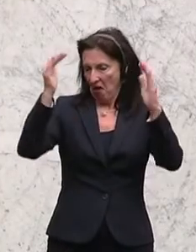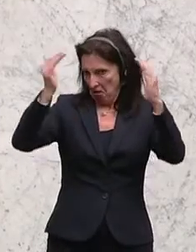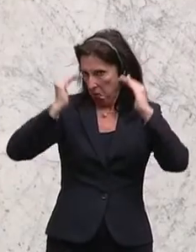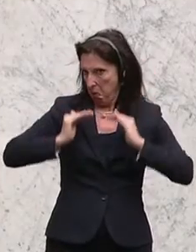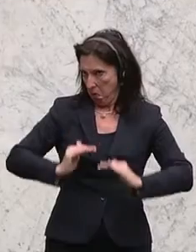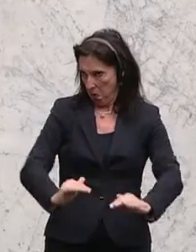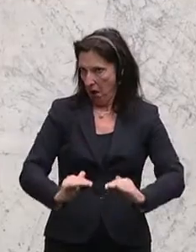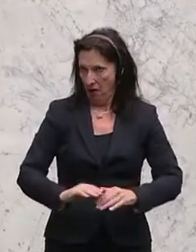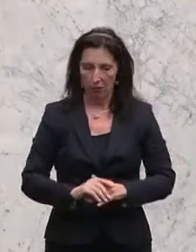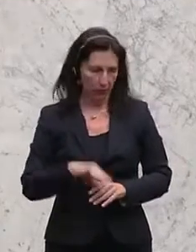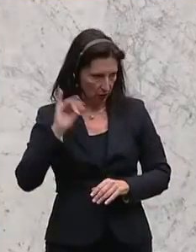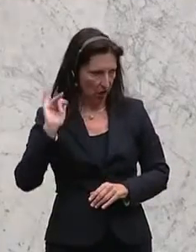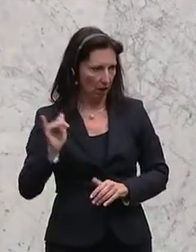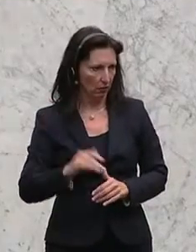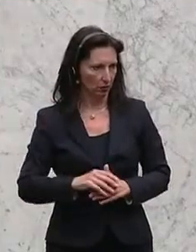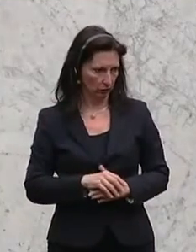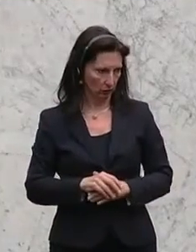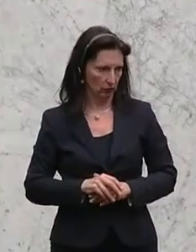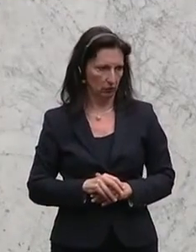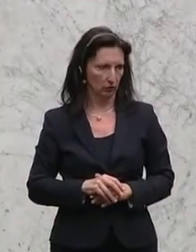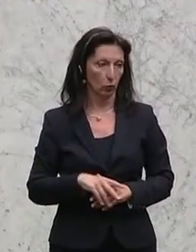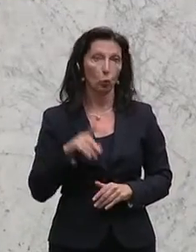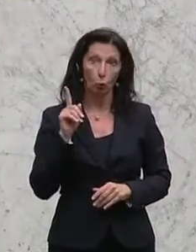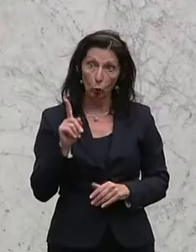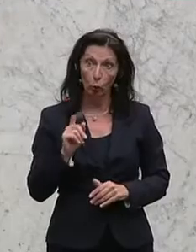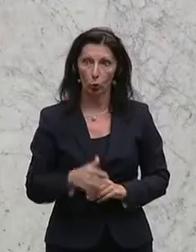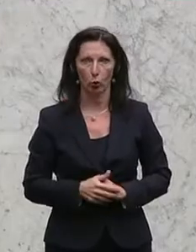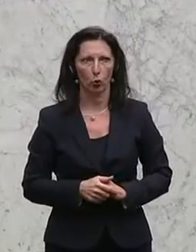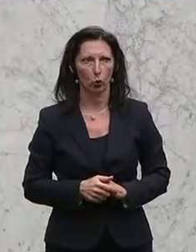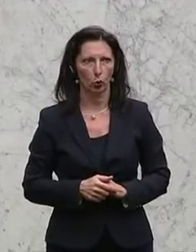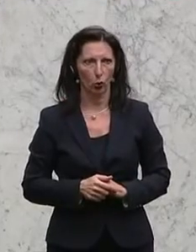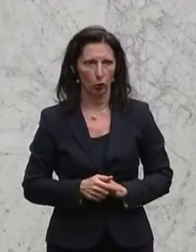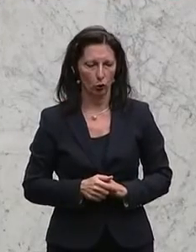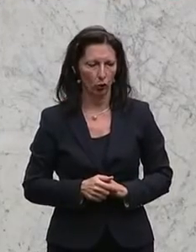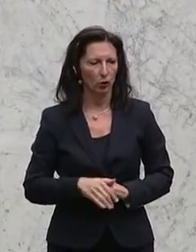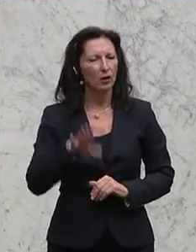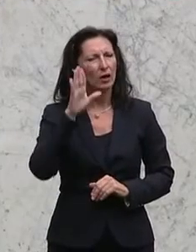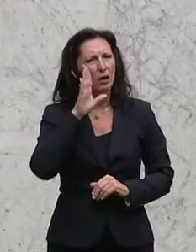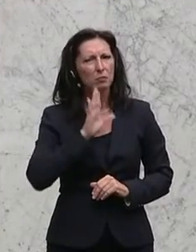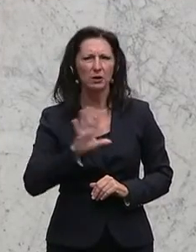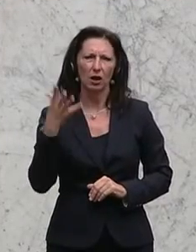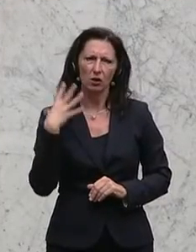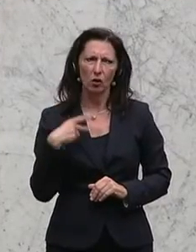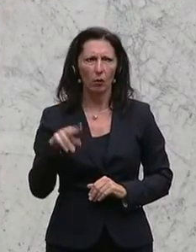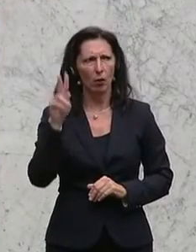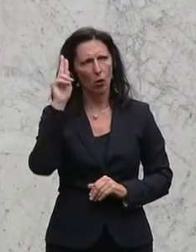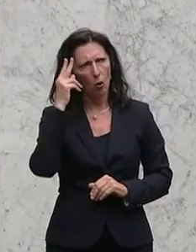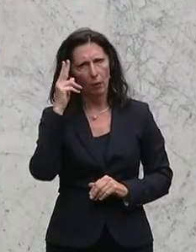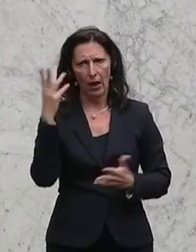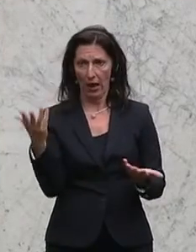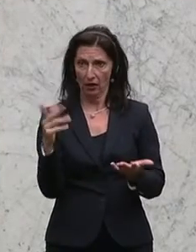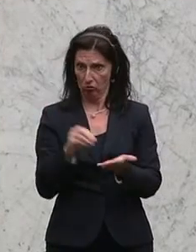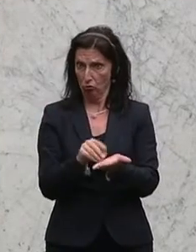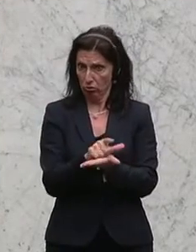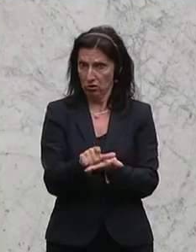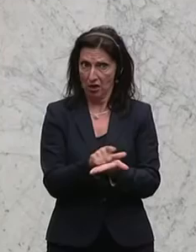Ja. Und Bitte überdenken Sie nochmals diese Entscheidung. Sie haben ja noch